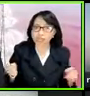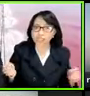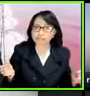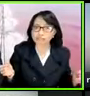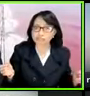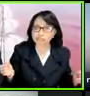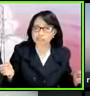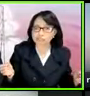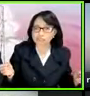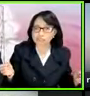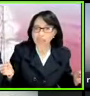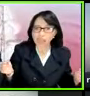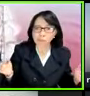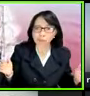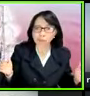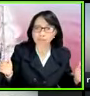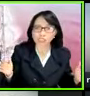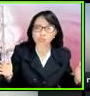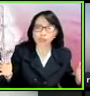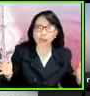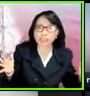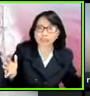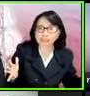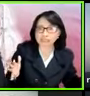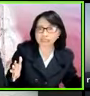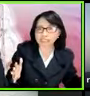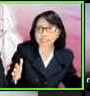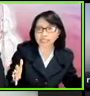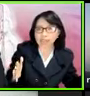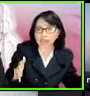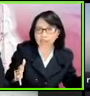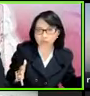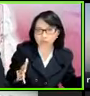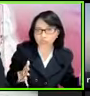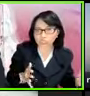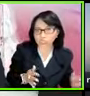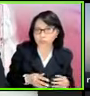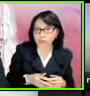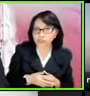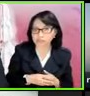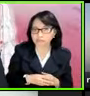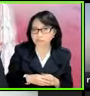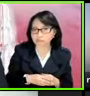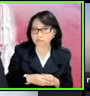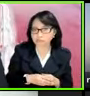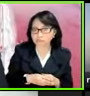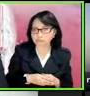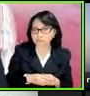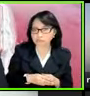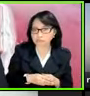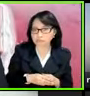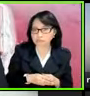kecuali apabila itu bagian dari rencana Allah untuk kehidupannya